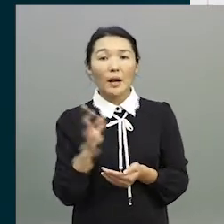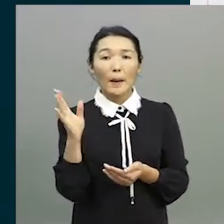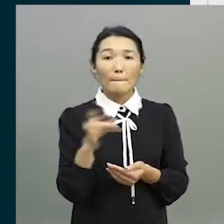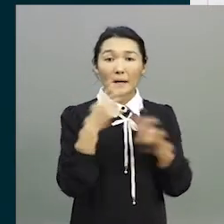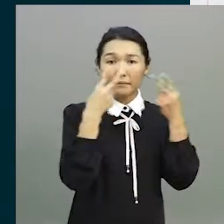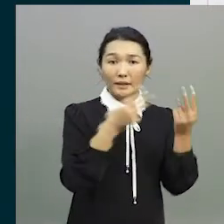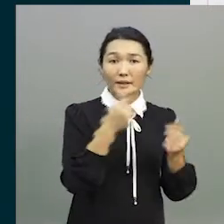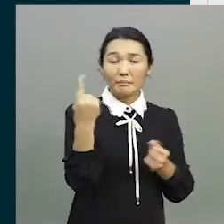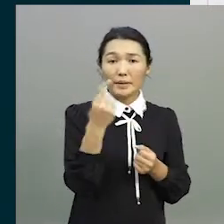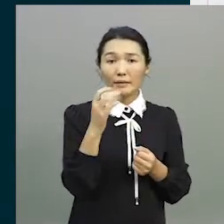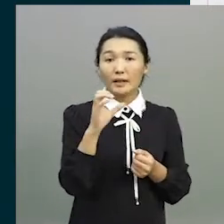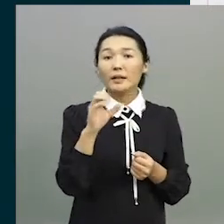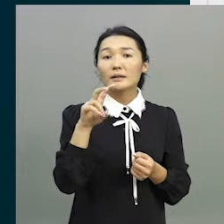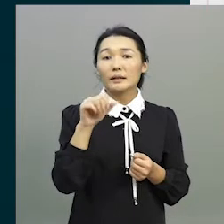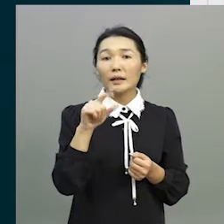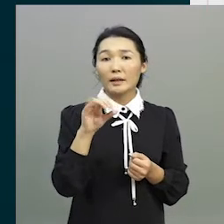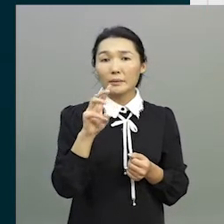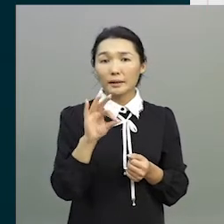видим первое слагаемое